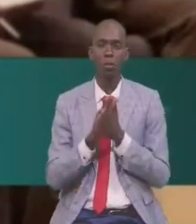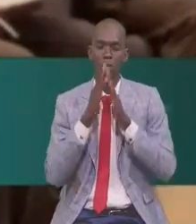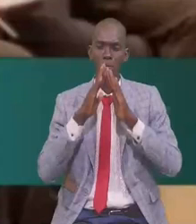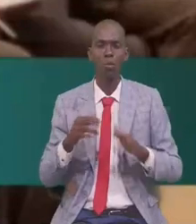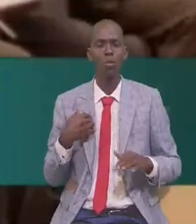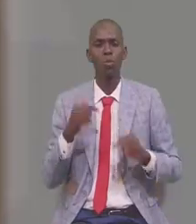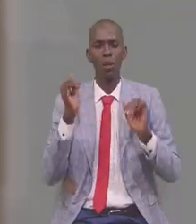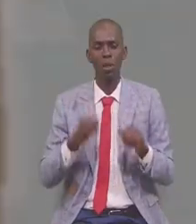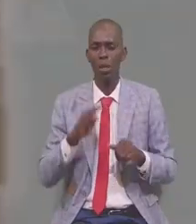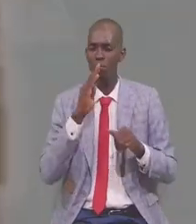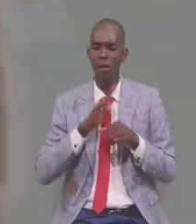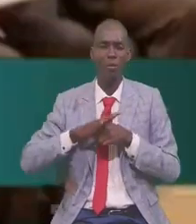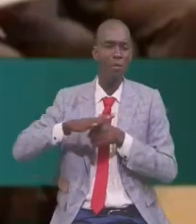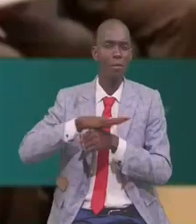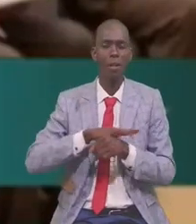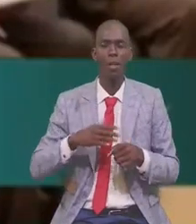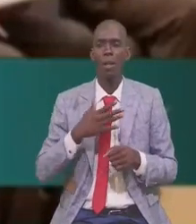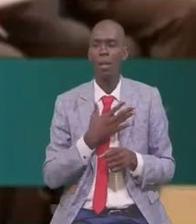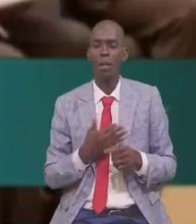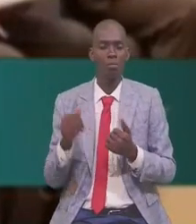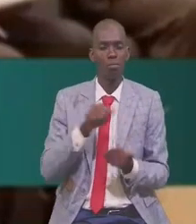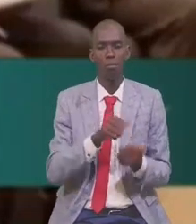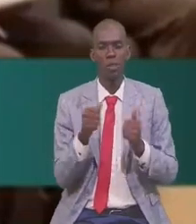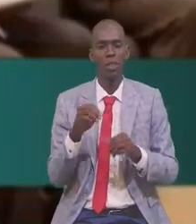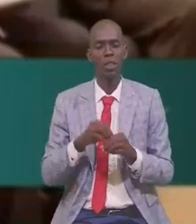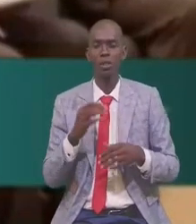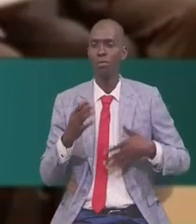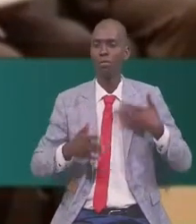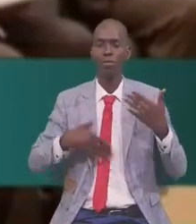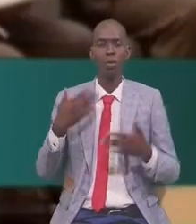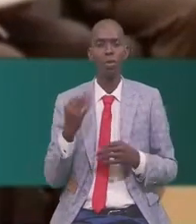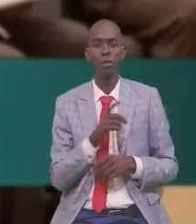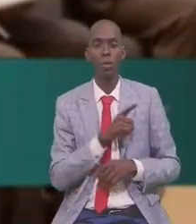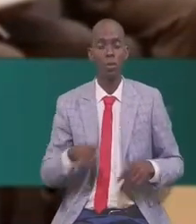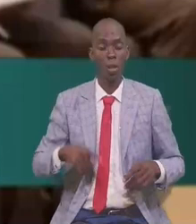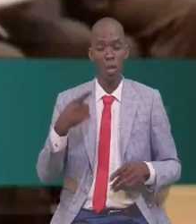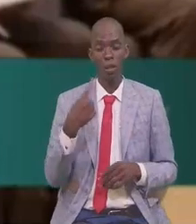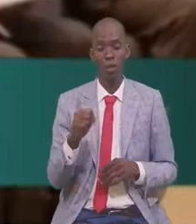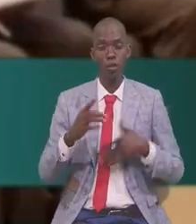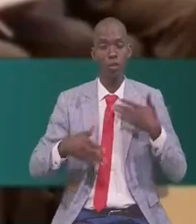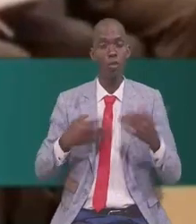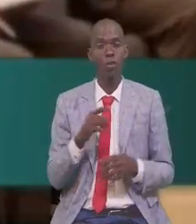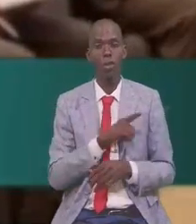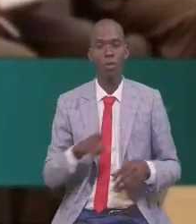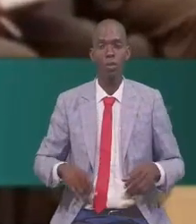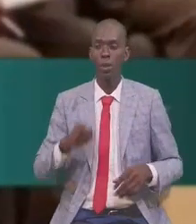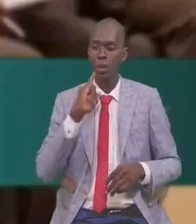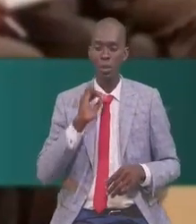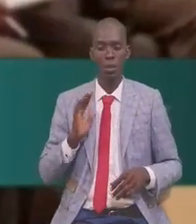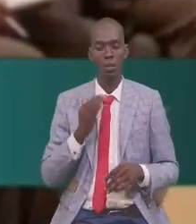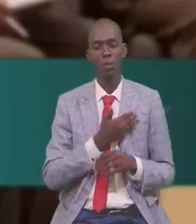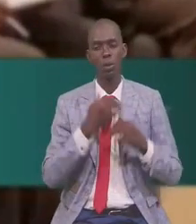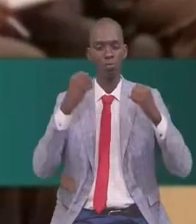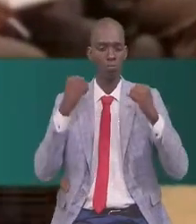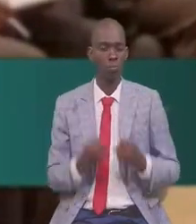tellement baptisés dans la joie du Seigneur. Et la joie du Seigneur est notre force. Nous pouvons être tellement